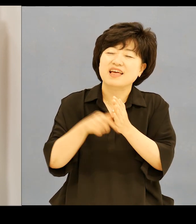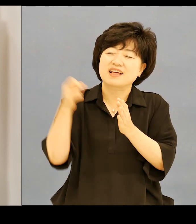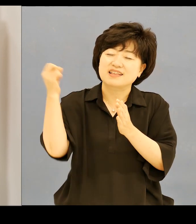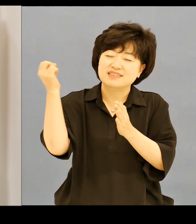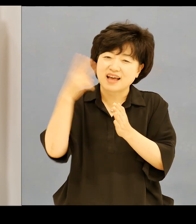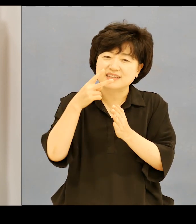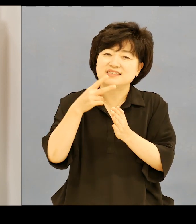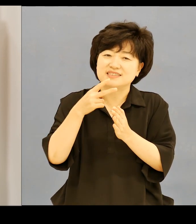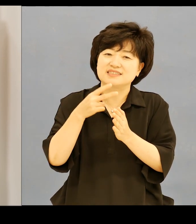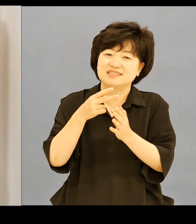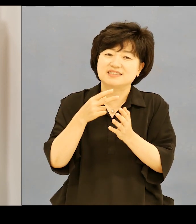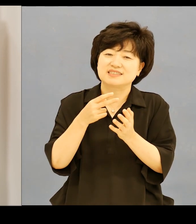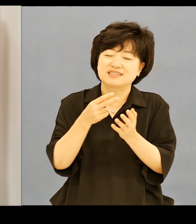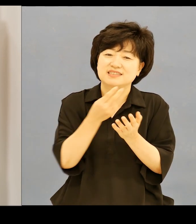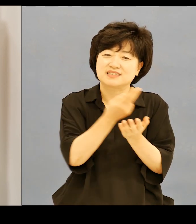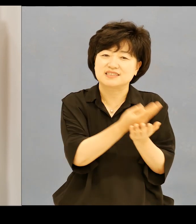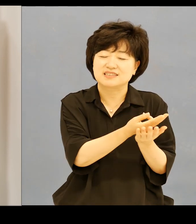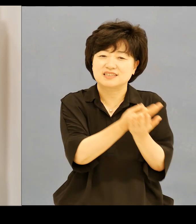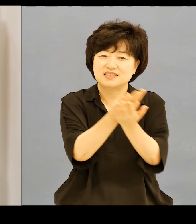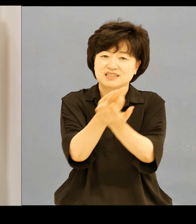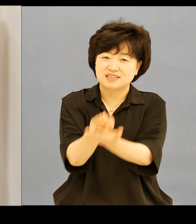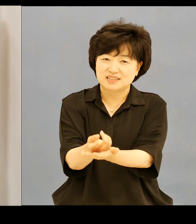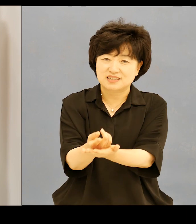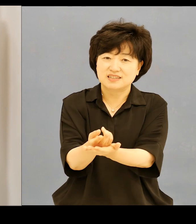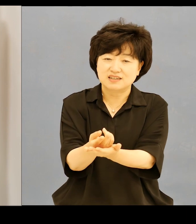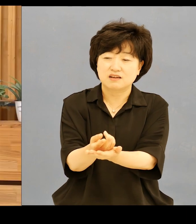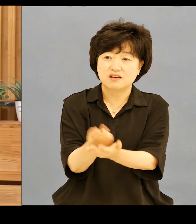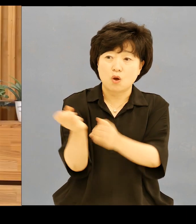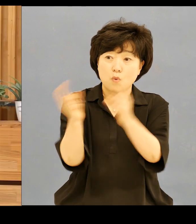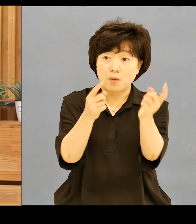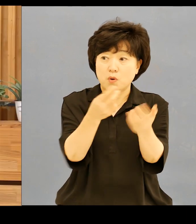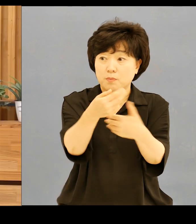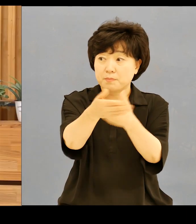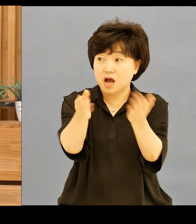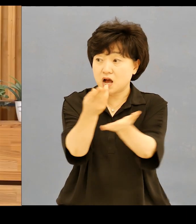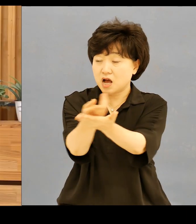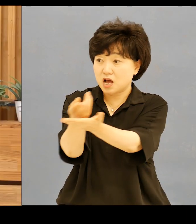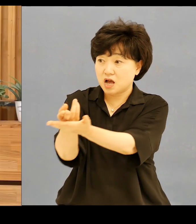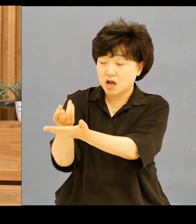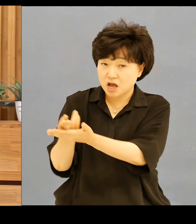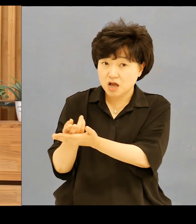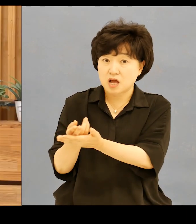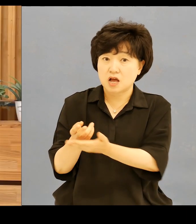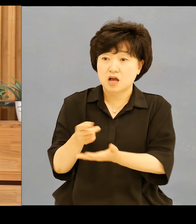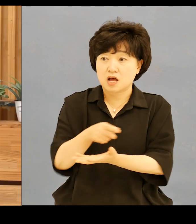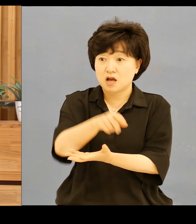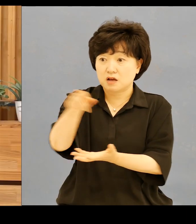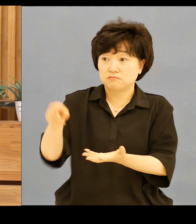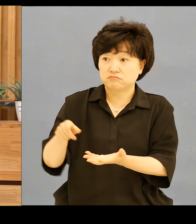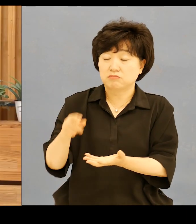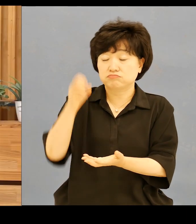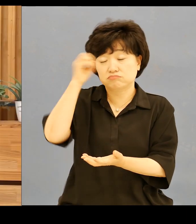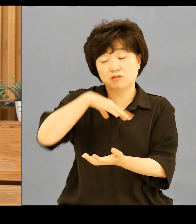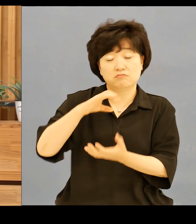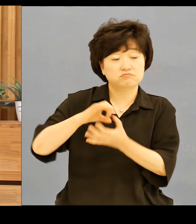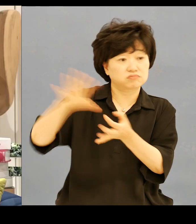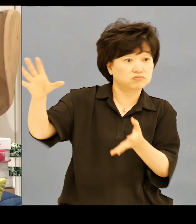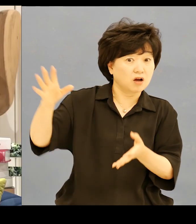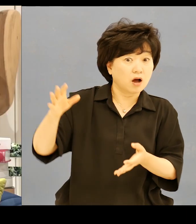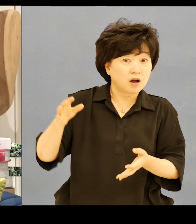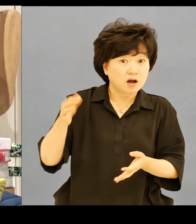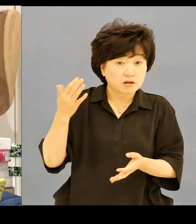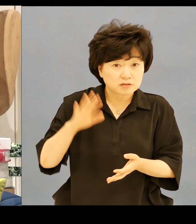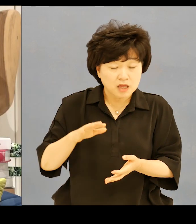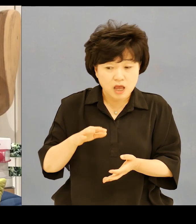선생님들을 원래 회복실에서 환자들이 정말 많거든요. 네, 네. 그 순간 저한테 오셔서 저를 보게 하시고